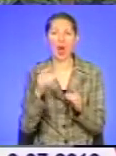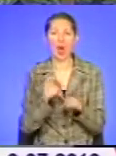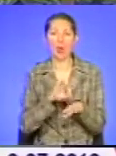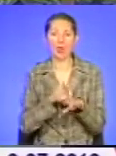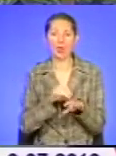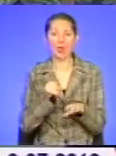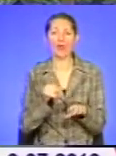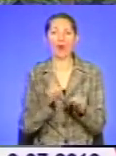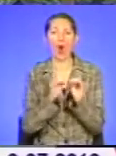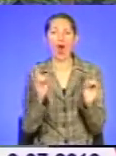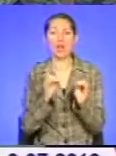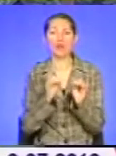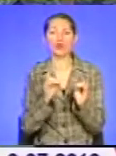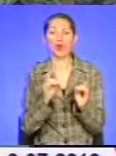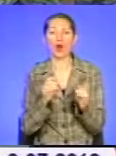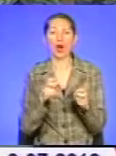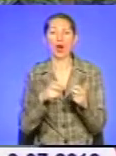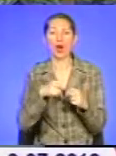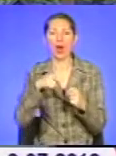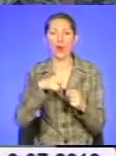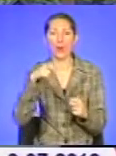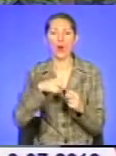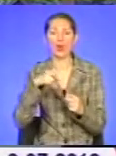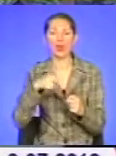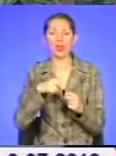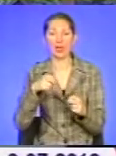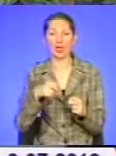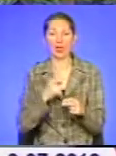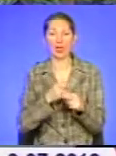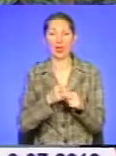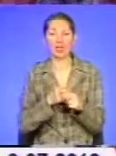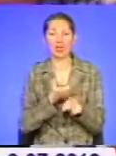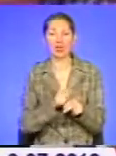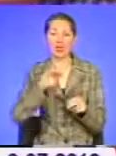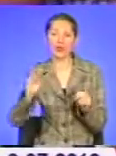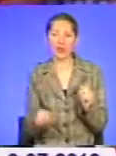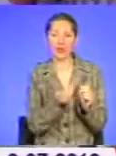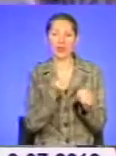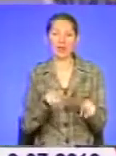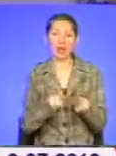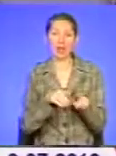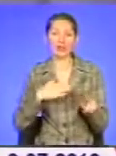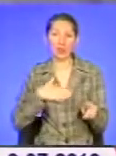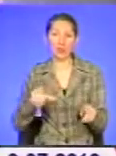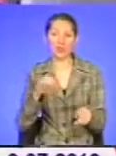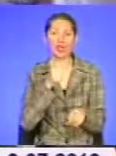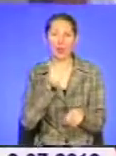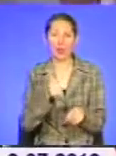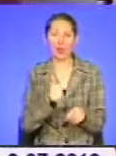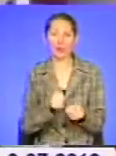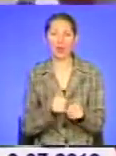ліжко напружені, воно дуже прогинається. А так для нас чотирьох все добре. Ну тут кожен вечір цікаві конкурси,